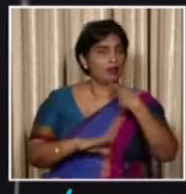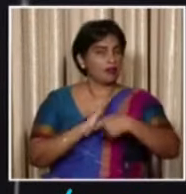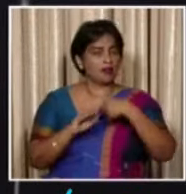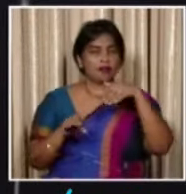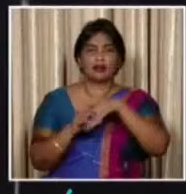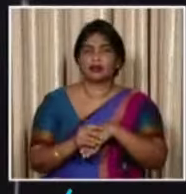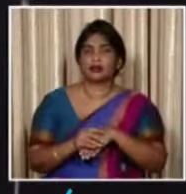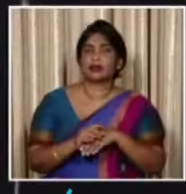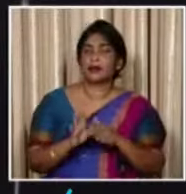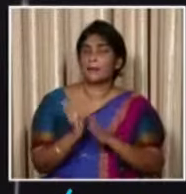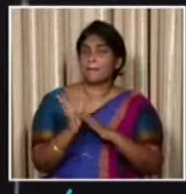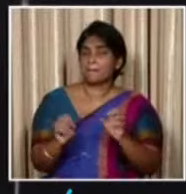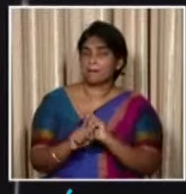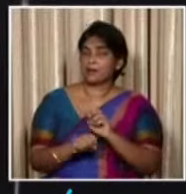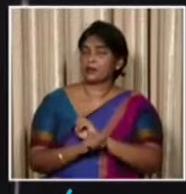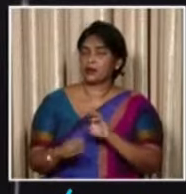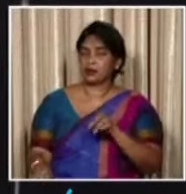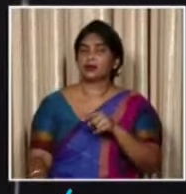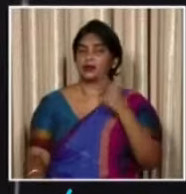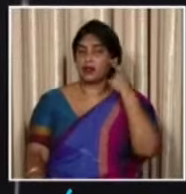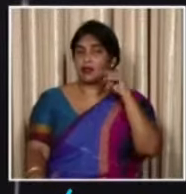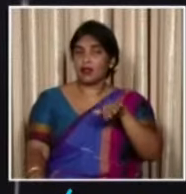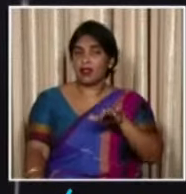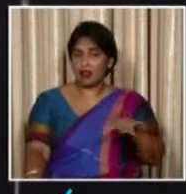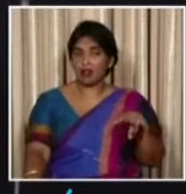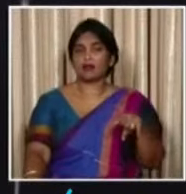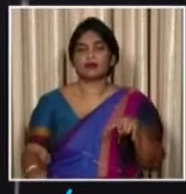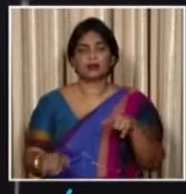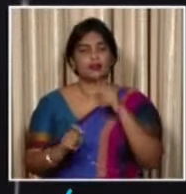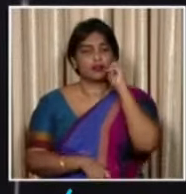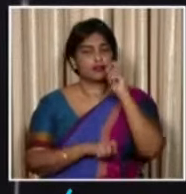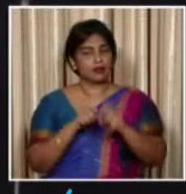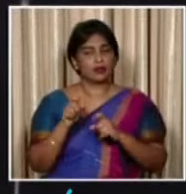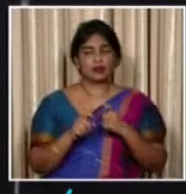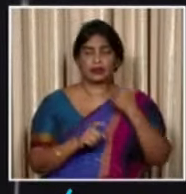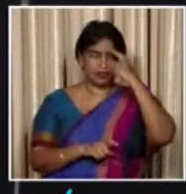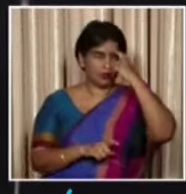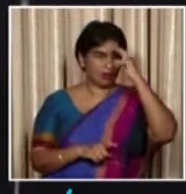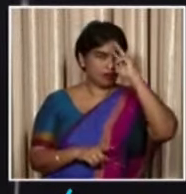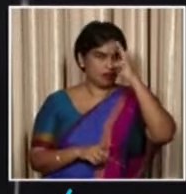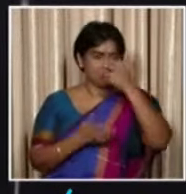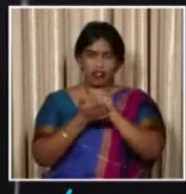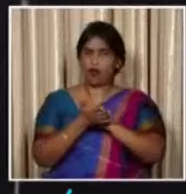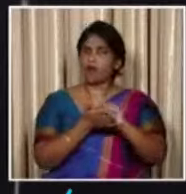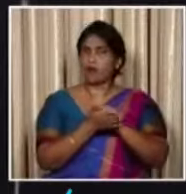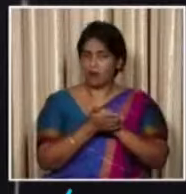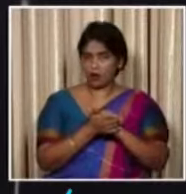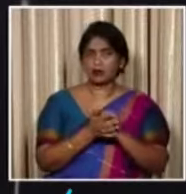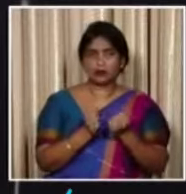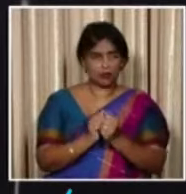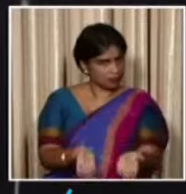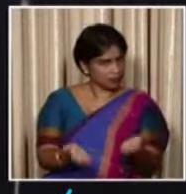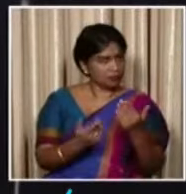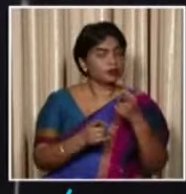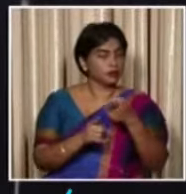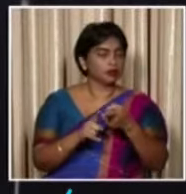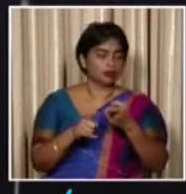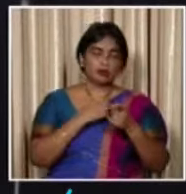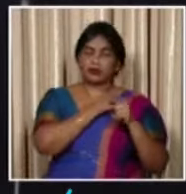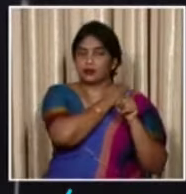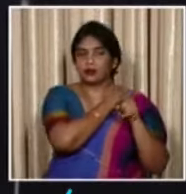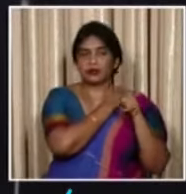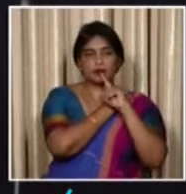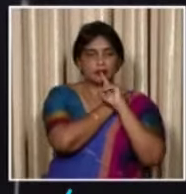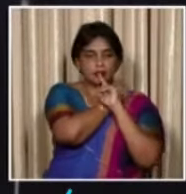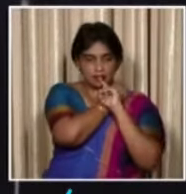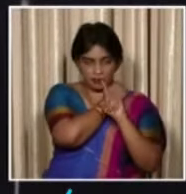අපේ මාධ්‍ය විඳින්ගෙන් මෙහේ අපේ දරුවන්ගේ ජනතාවගේ හිස් නැත්තම් මොළ සෝදන්නට අපි උඩ දෙනවාද කියන එකත් මේ අවස්ථාවේදී